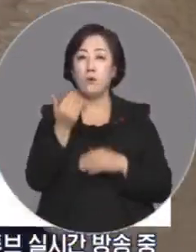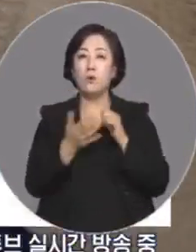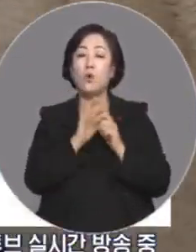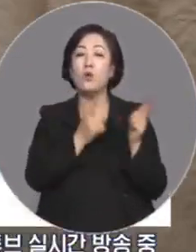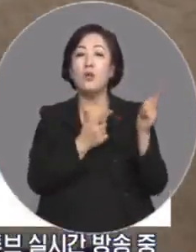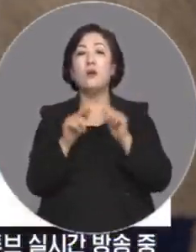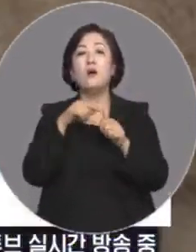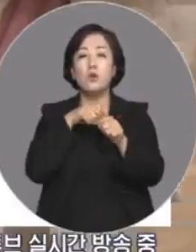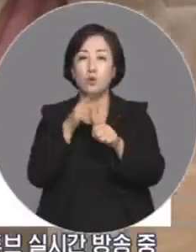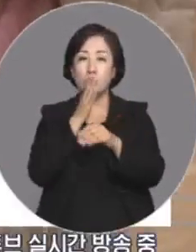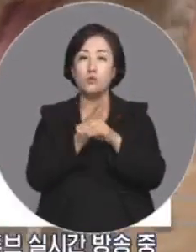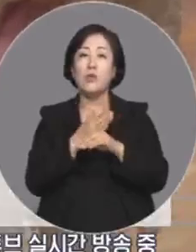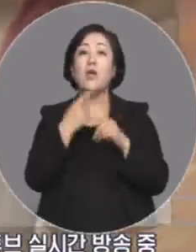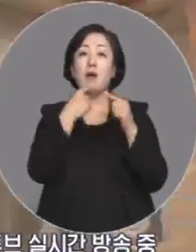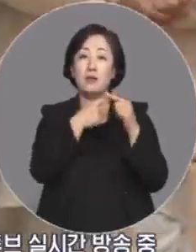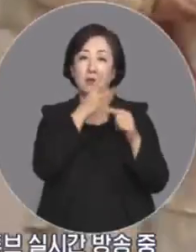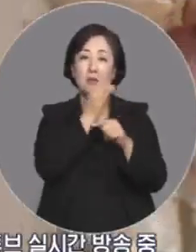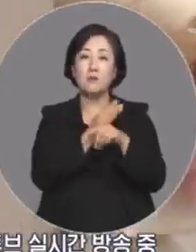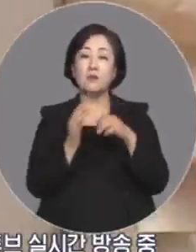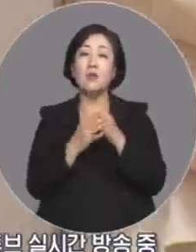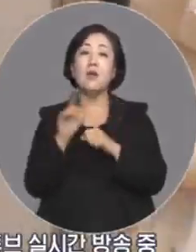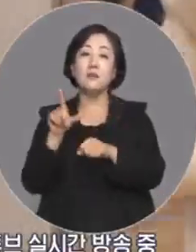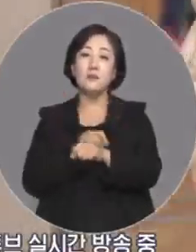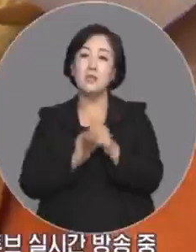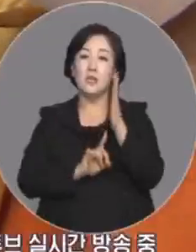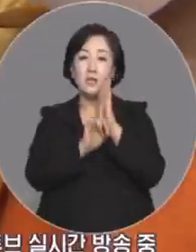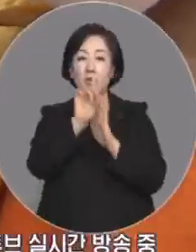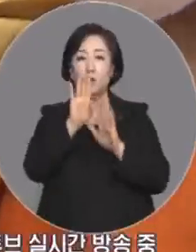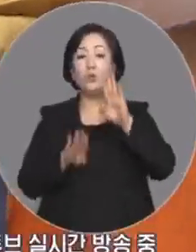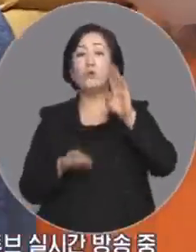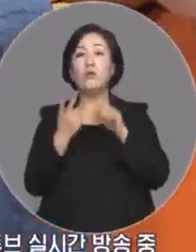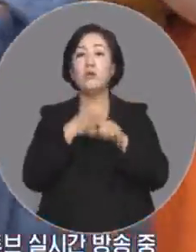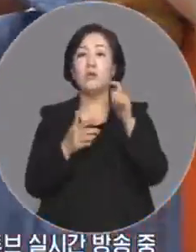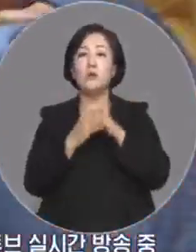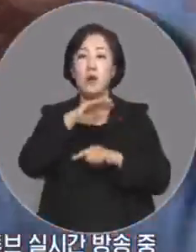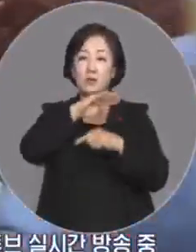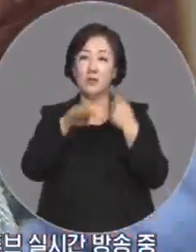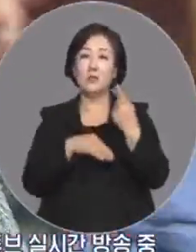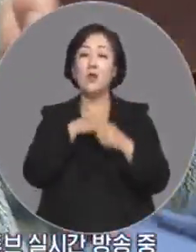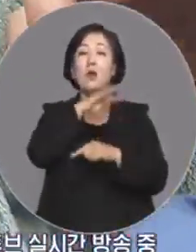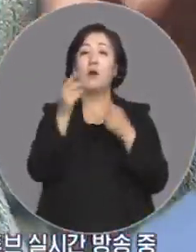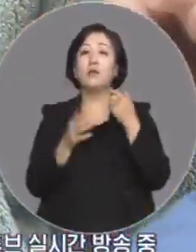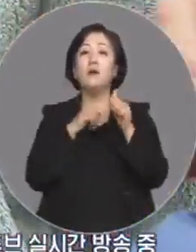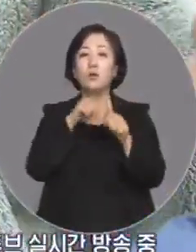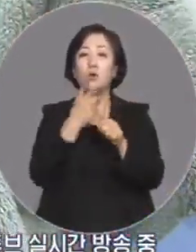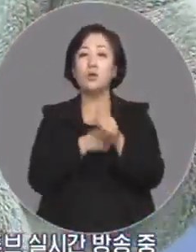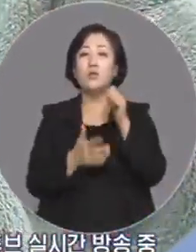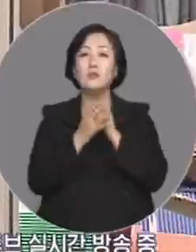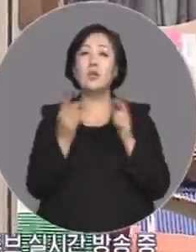탄소 중립 교육의 일환입니다. 특히 기후 위기 대응과 생태 환경 교육의 중심이 될